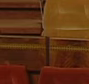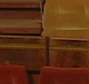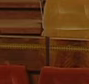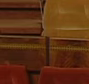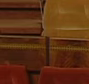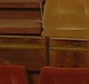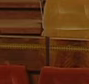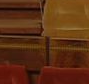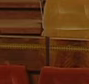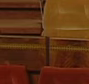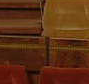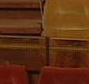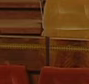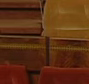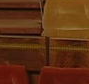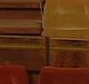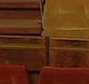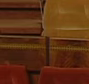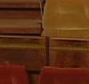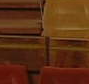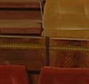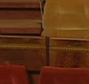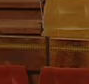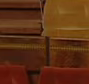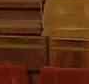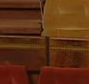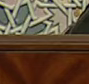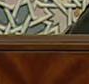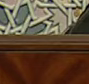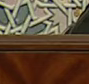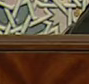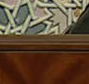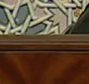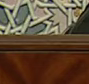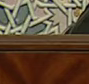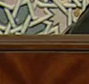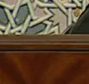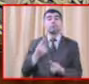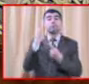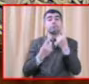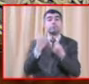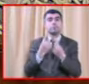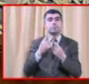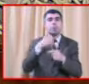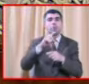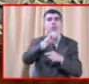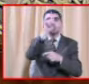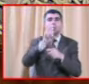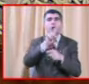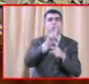وني استور نتاجنا وقت الخوا قواديها توير الله يجازيك بخير. هل هناك من تعقيب إضافي؟ تفضل السيد نائب